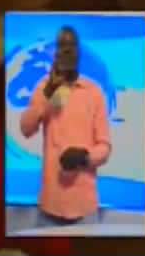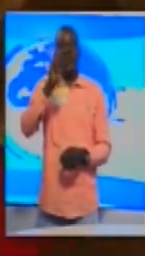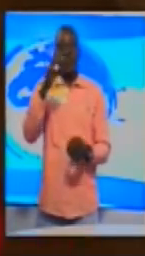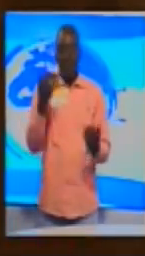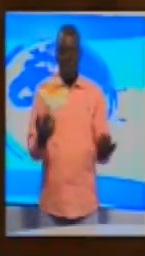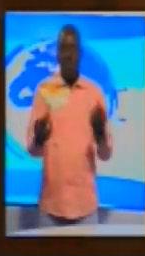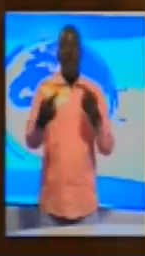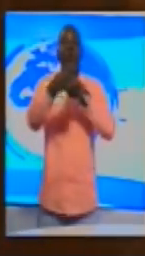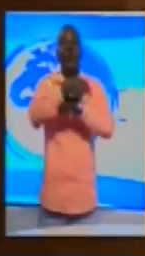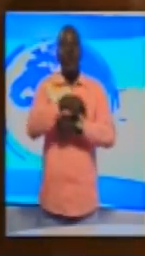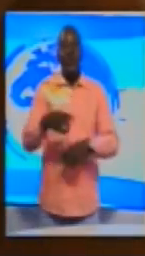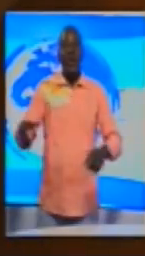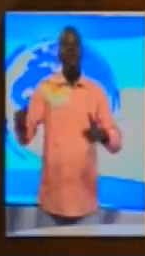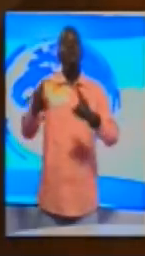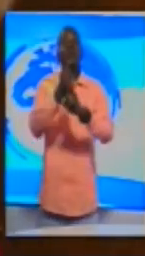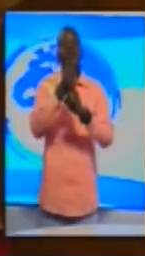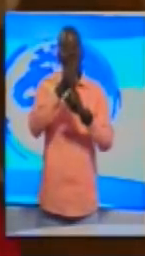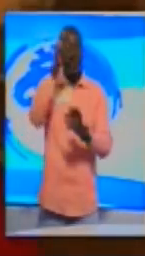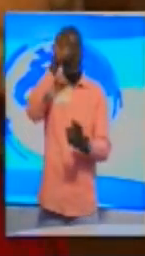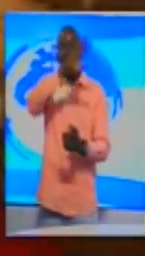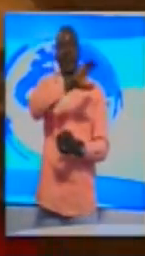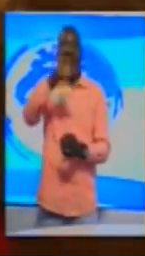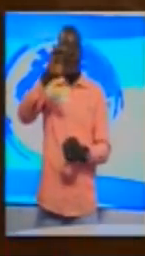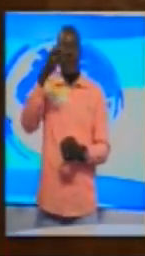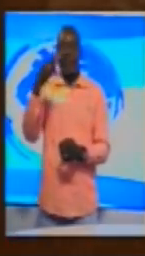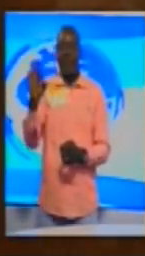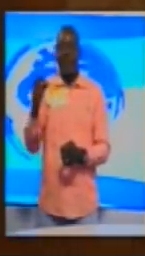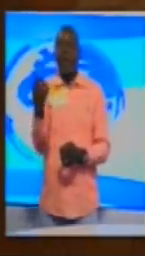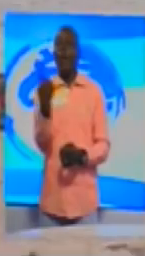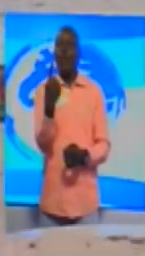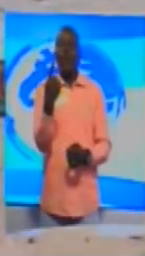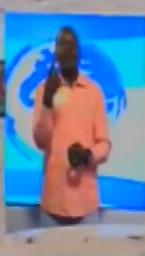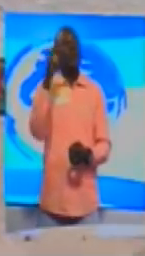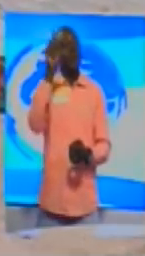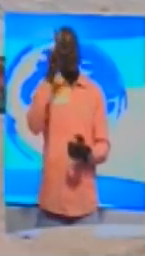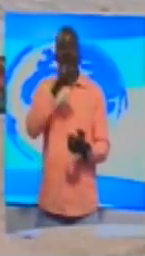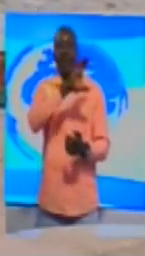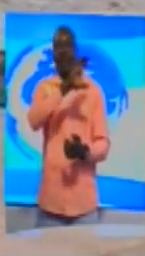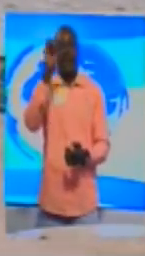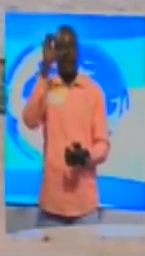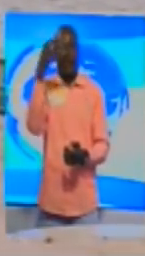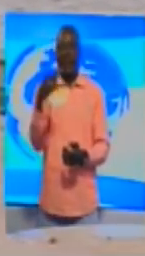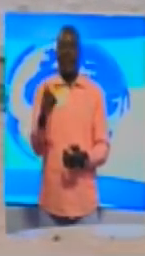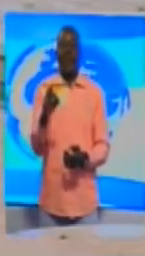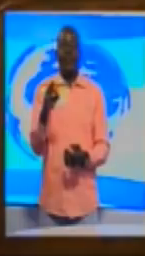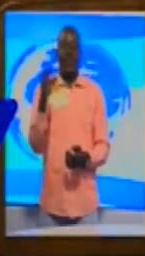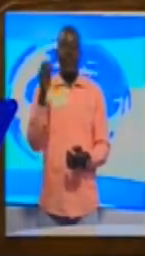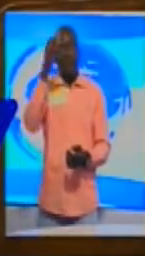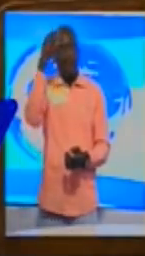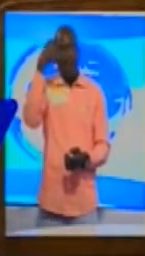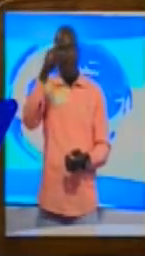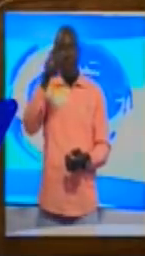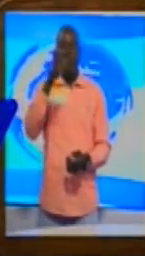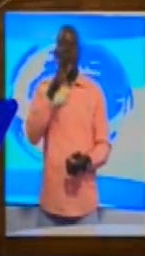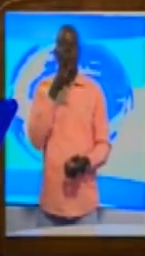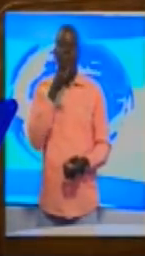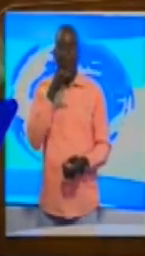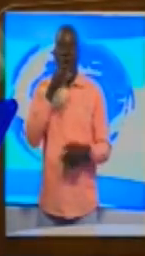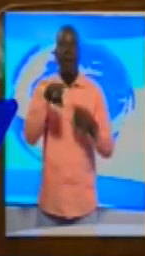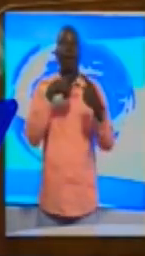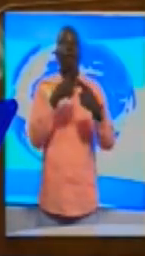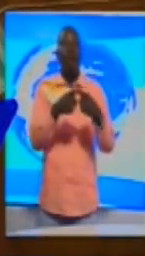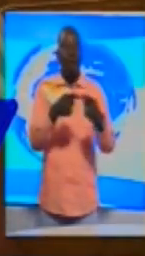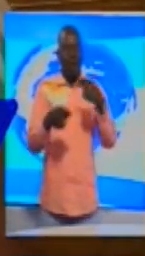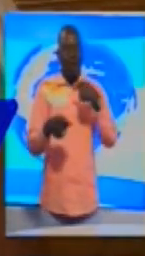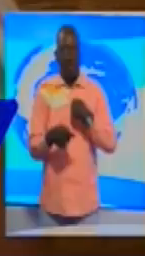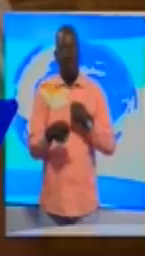Aujourd'hui, elle en a pris pour 500. L'unité coûte 50 francs. C'est pour ma maman, elle aime ça. Donc quand je viens, moi